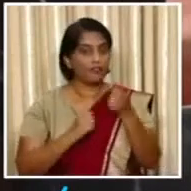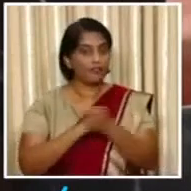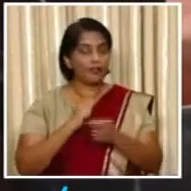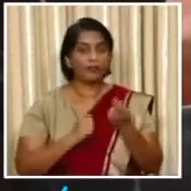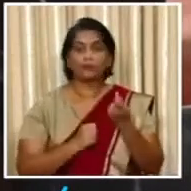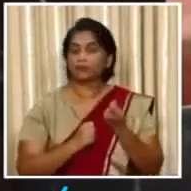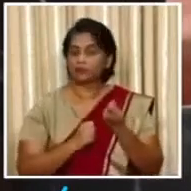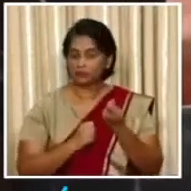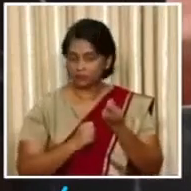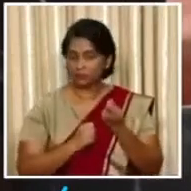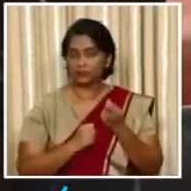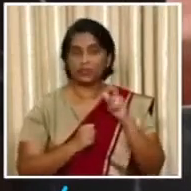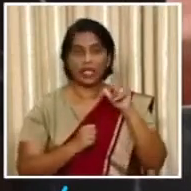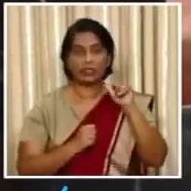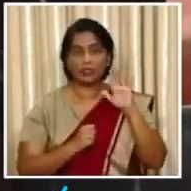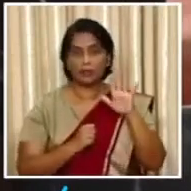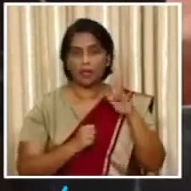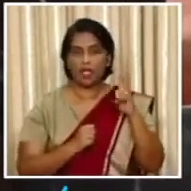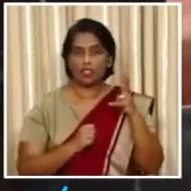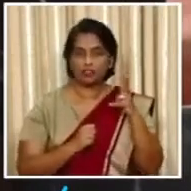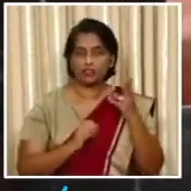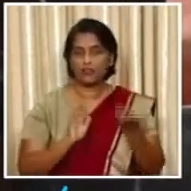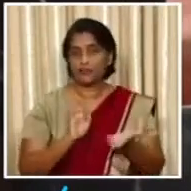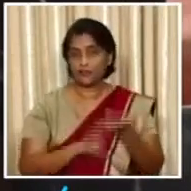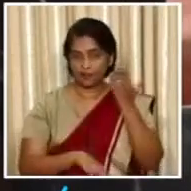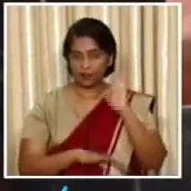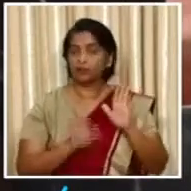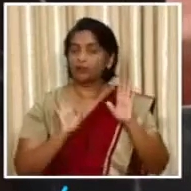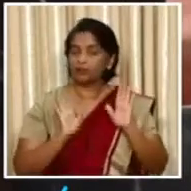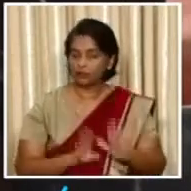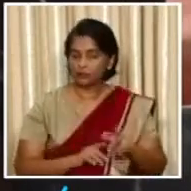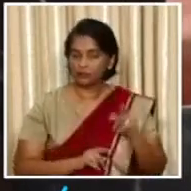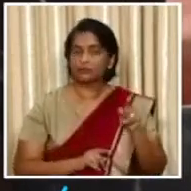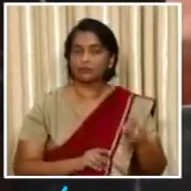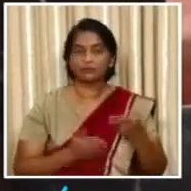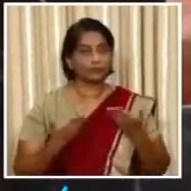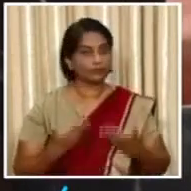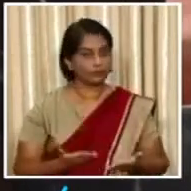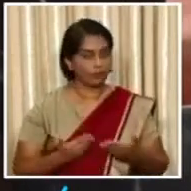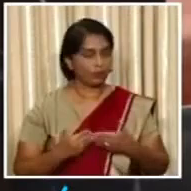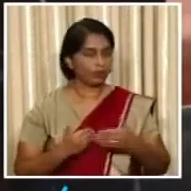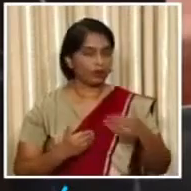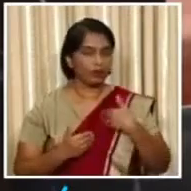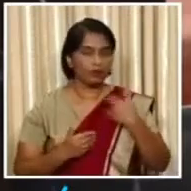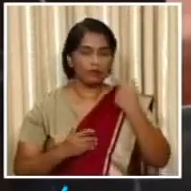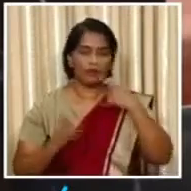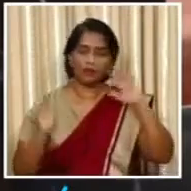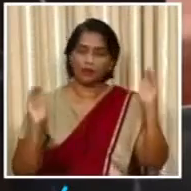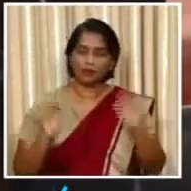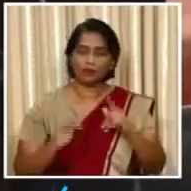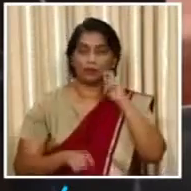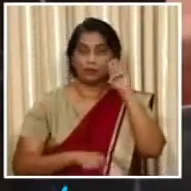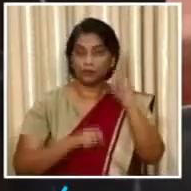75-80 ரூபாவை தாண்டவில்லை. எனவே ஆக குறைந்தது இந்த அரசாங்கம் நெல்லின் விலையை